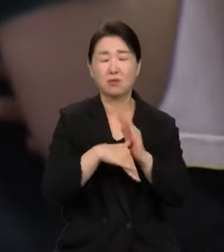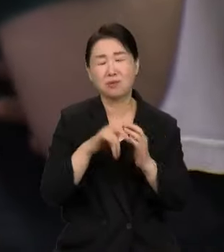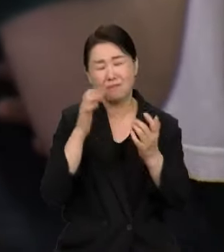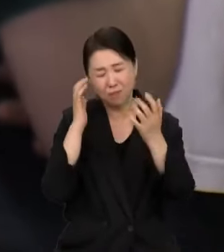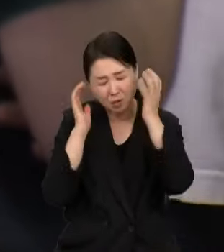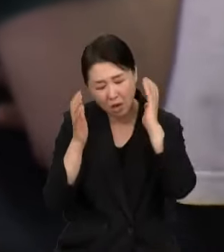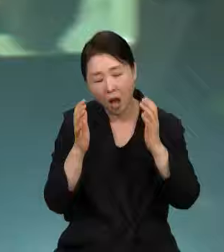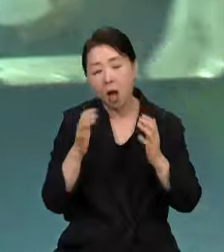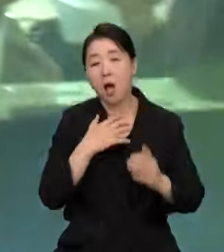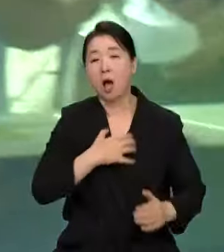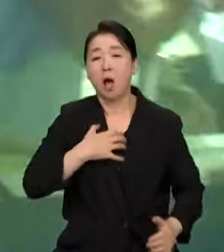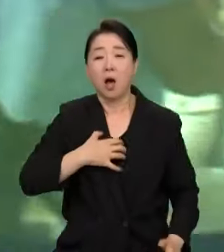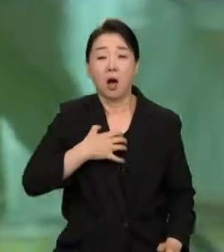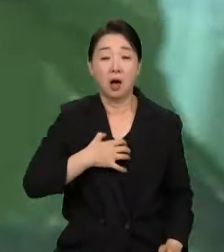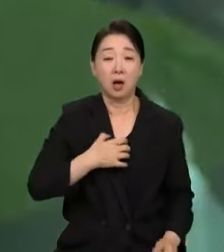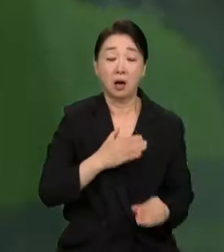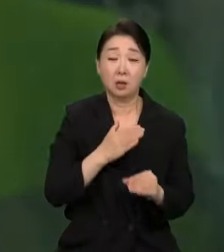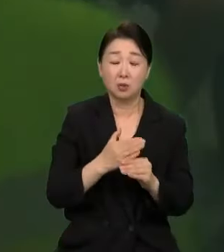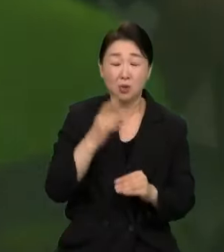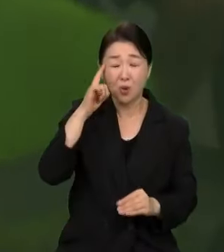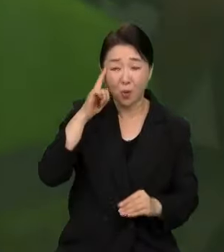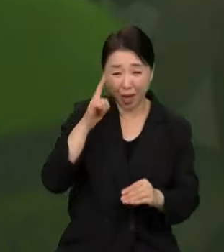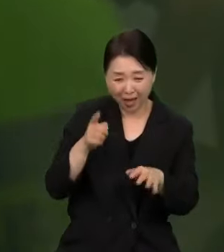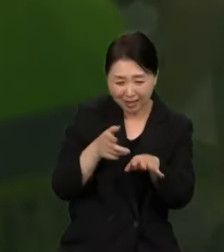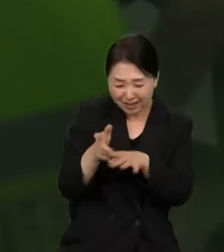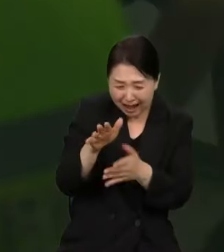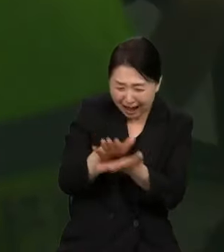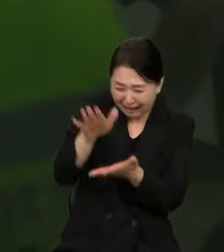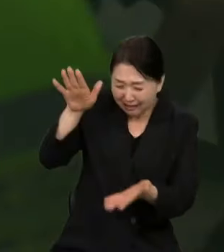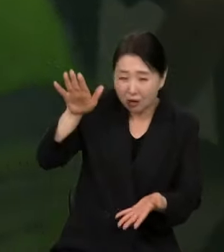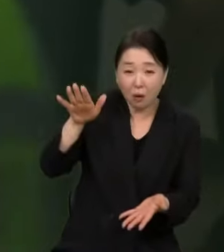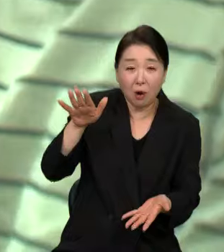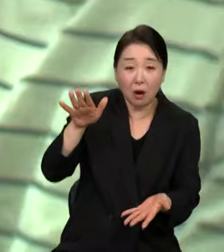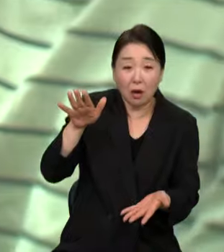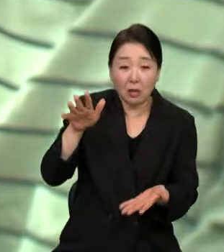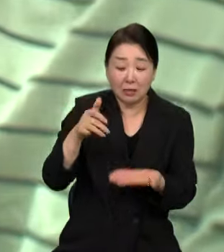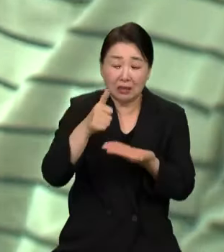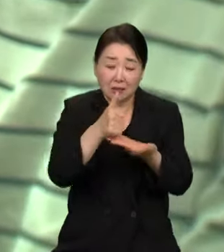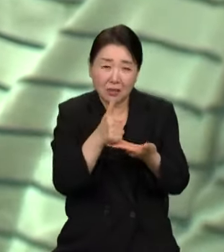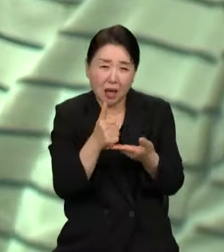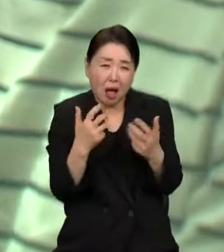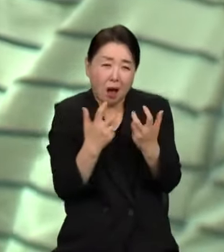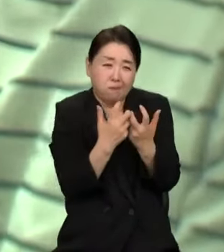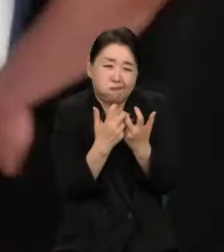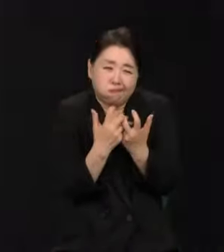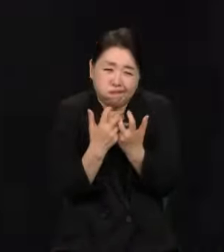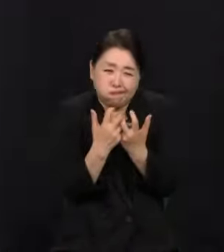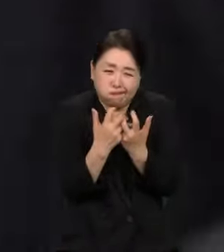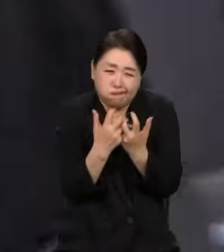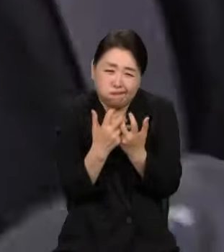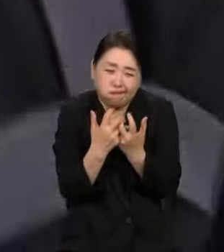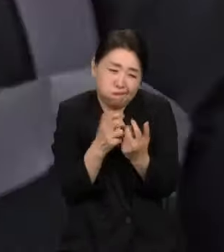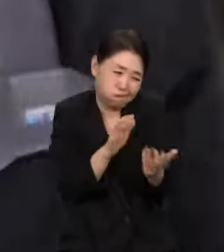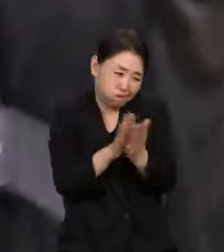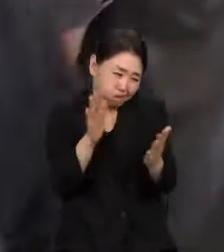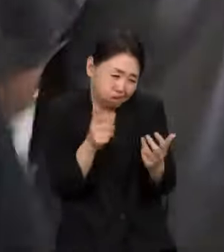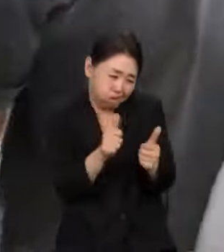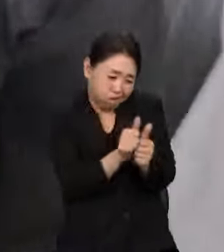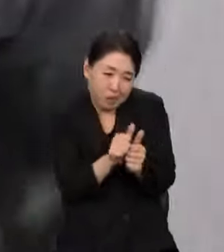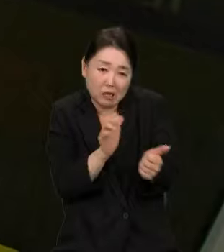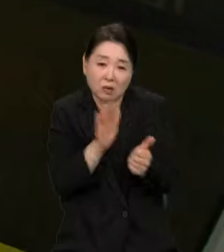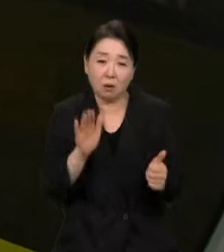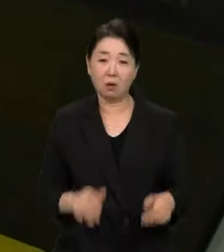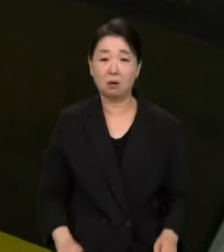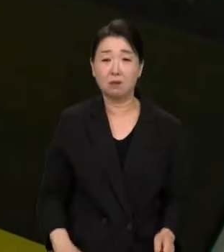복잡할까 걱정합니다. 아스팔트 열기를 뚫고 온 승객들은 이제 좁은 차 안에서 사람 열기를 온전히 받아들여야 합니다.